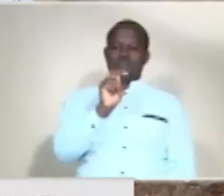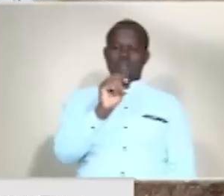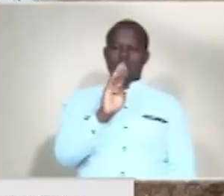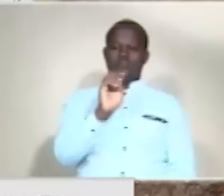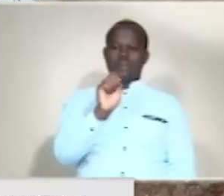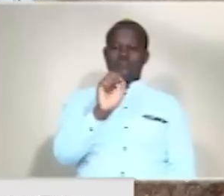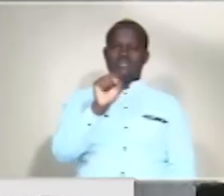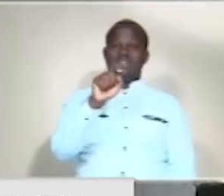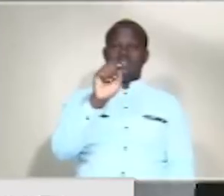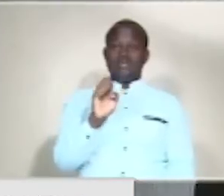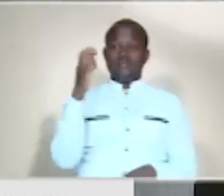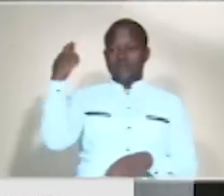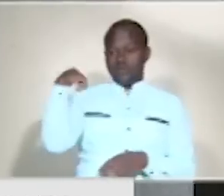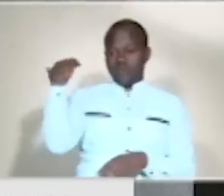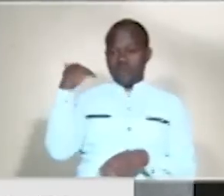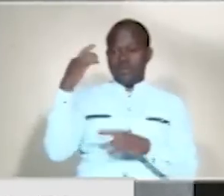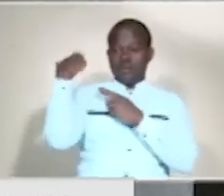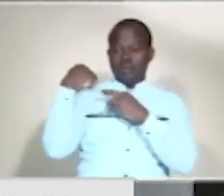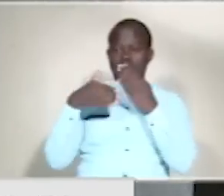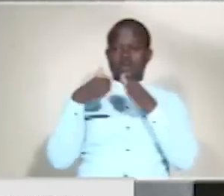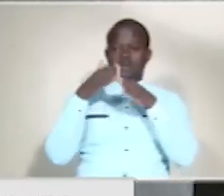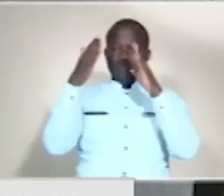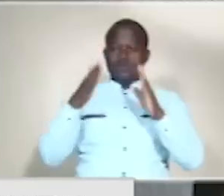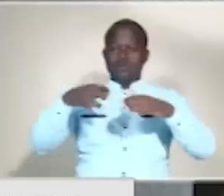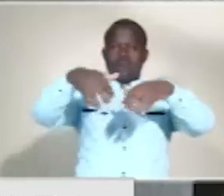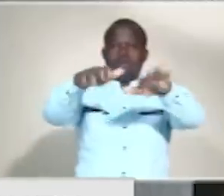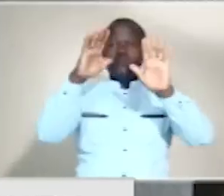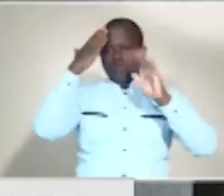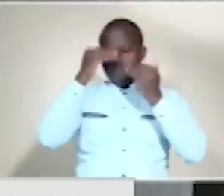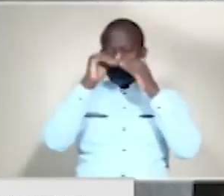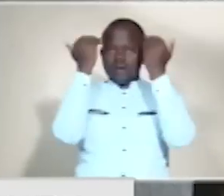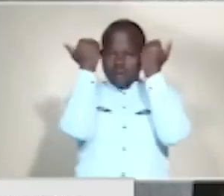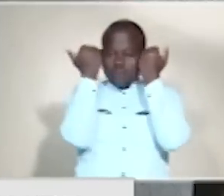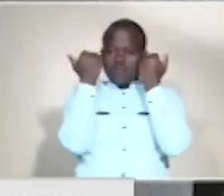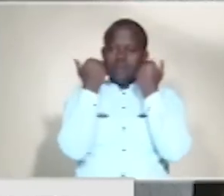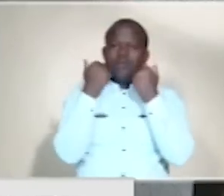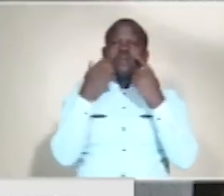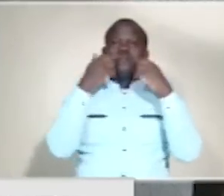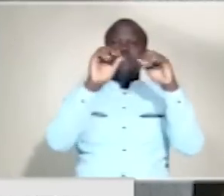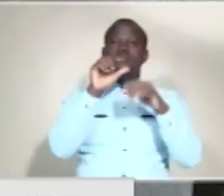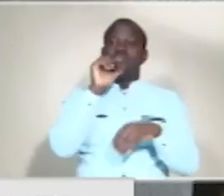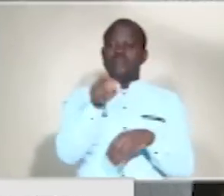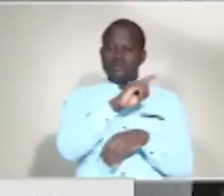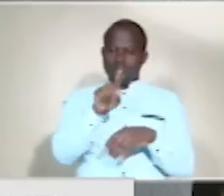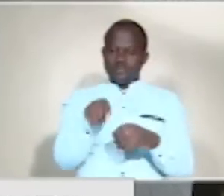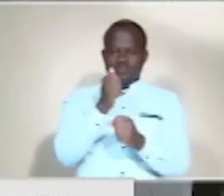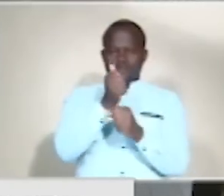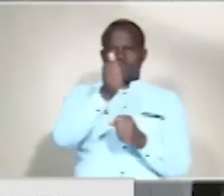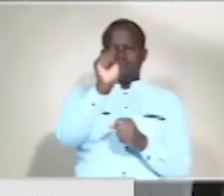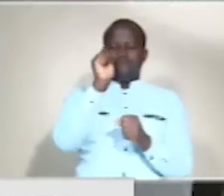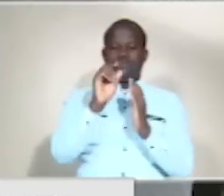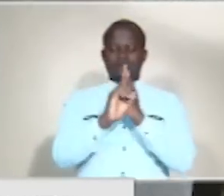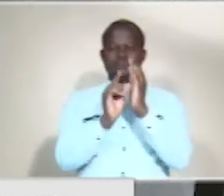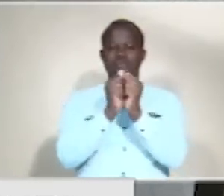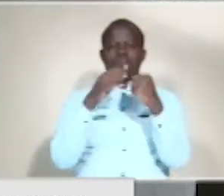wahoze ushinzwe wari ushinzwe imyubakire yarekuwe kuko urukiko rwasanze nta cyaha kimuhama tariki ya